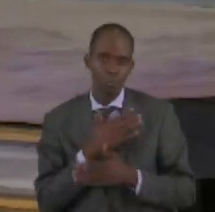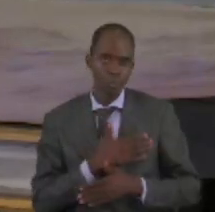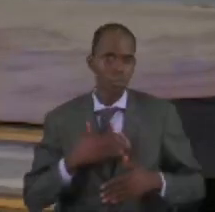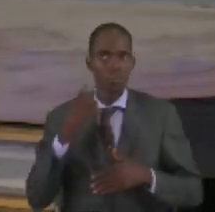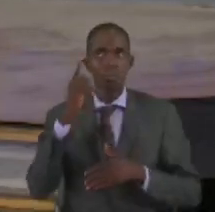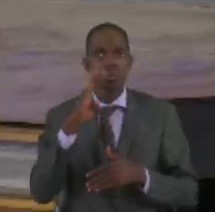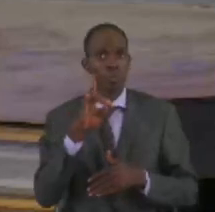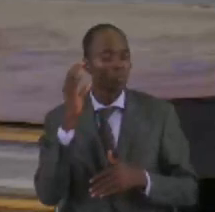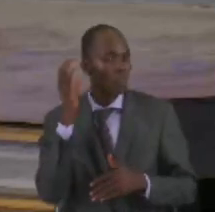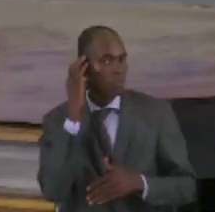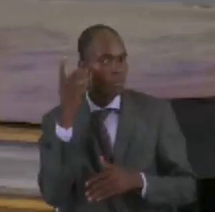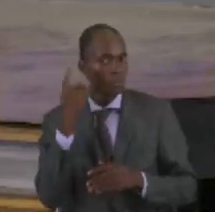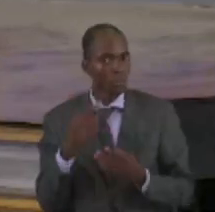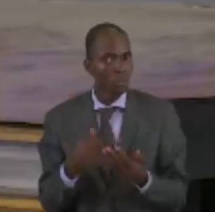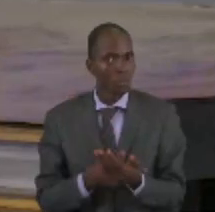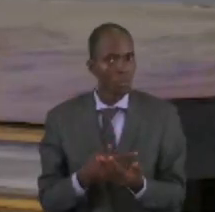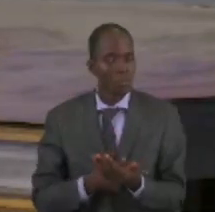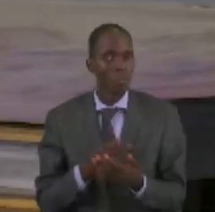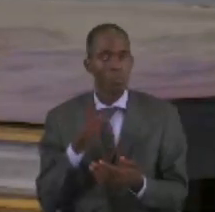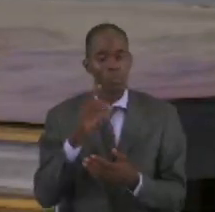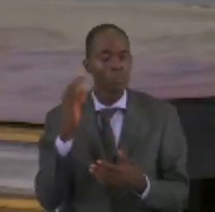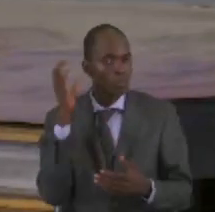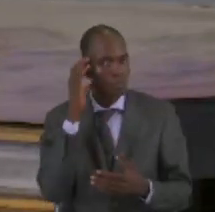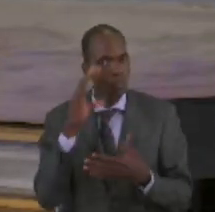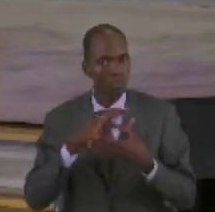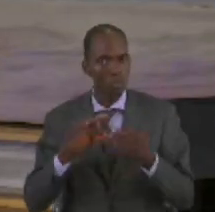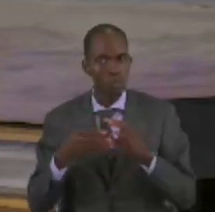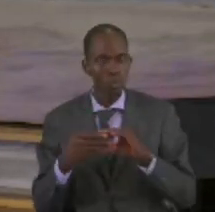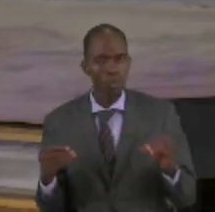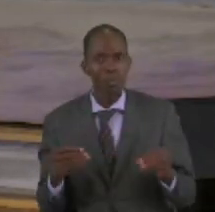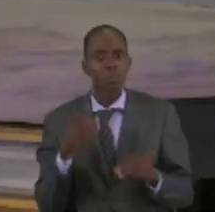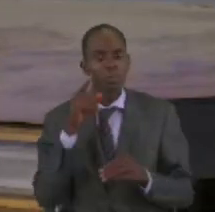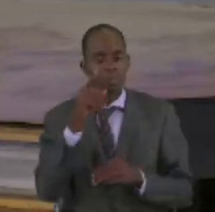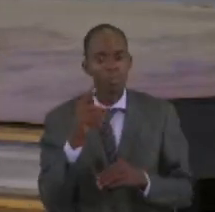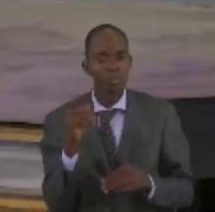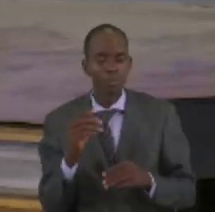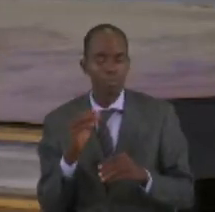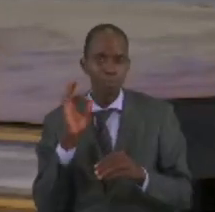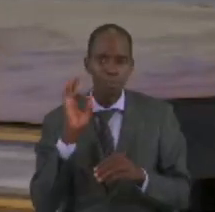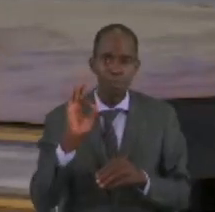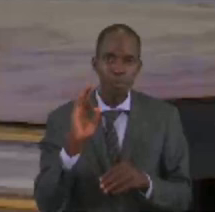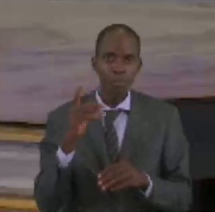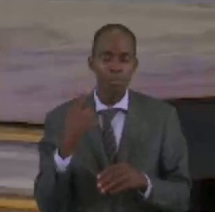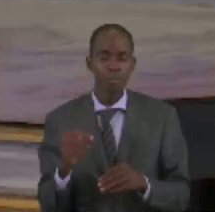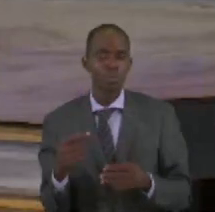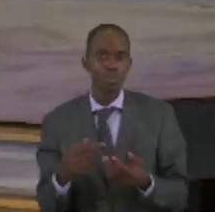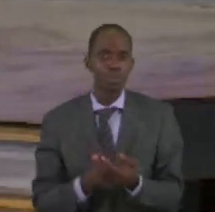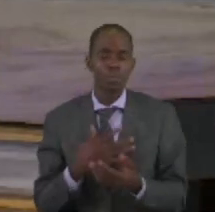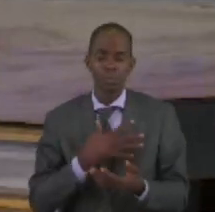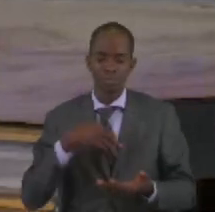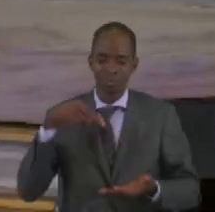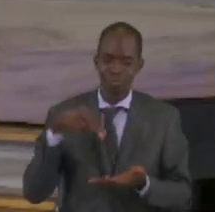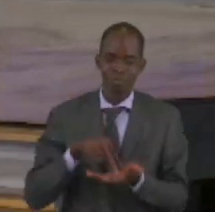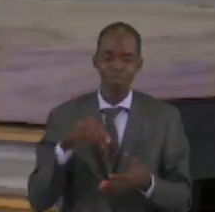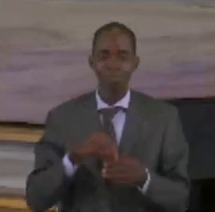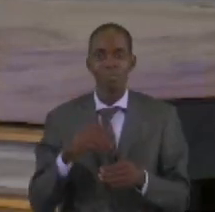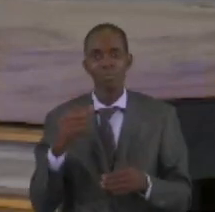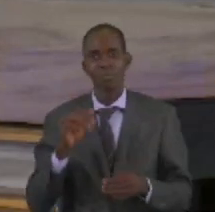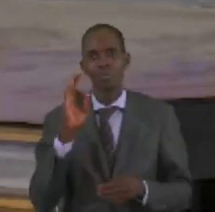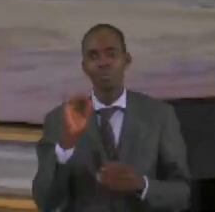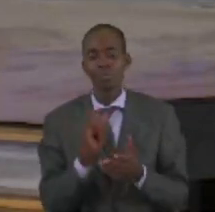faut plaire à Dieu. On écoute l'évangile, on entend l'évangile, on